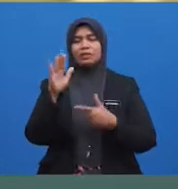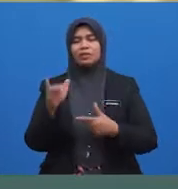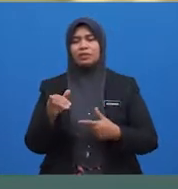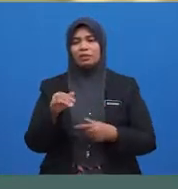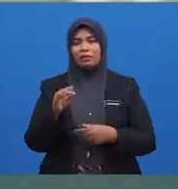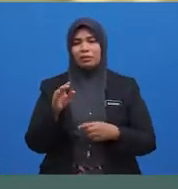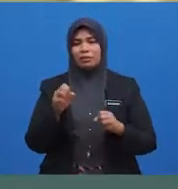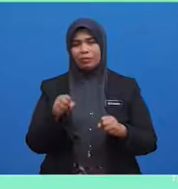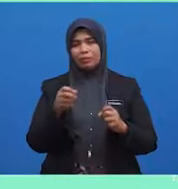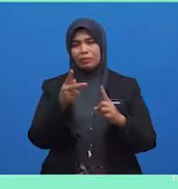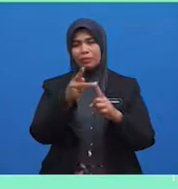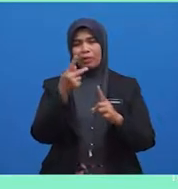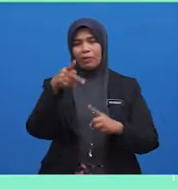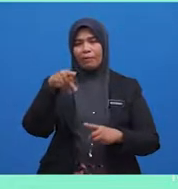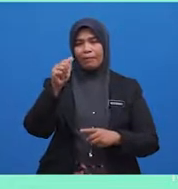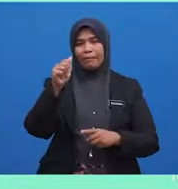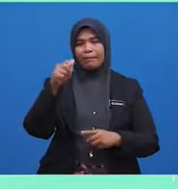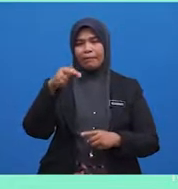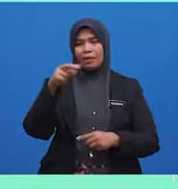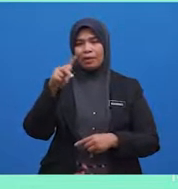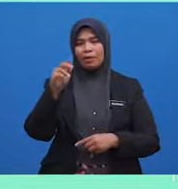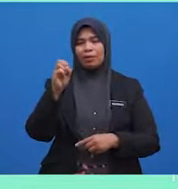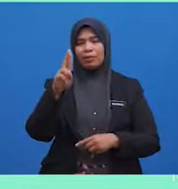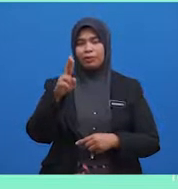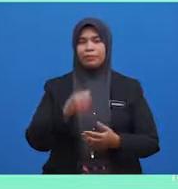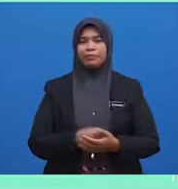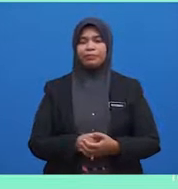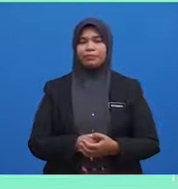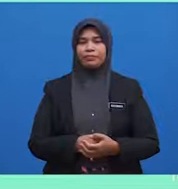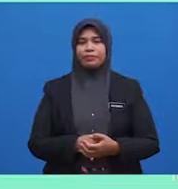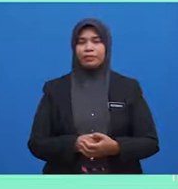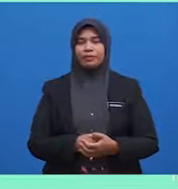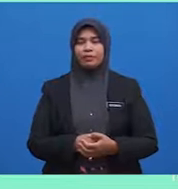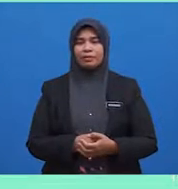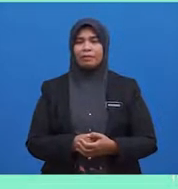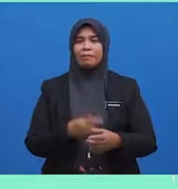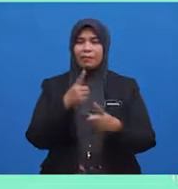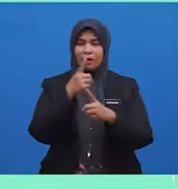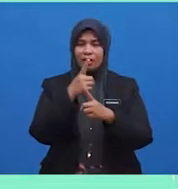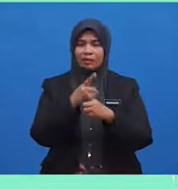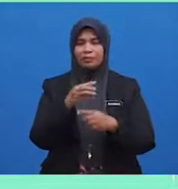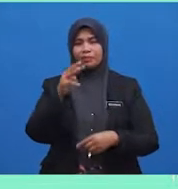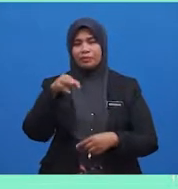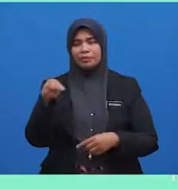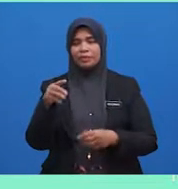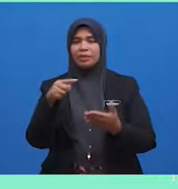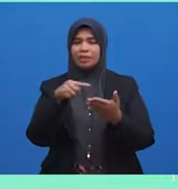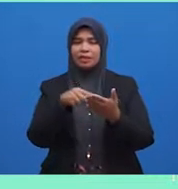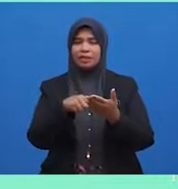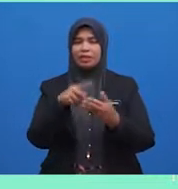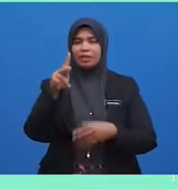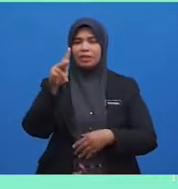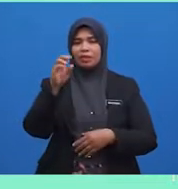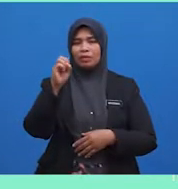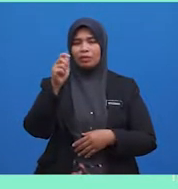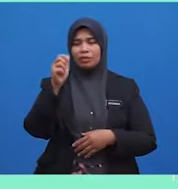ke Pulau Pangkor. Wah, hebat murid-murid cikgu. Betul murid-murid, inilah kota Belanda